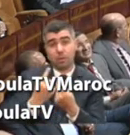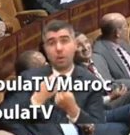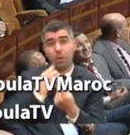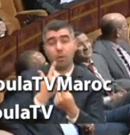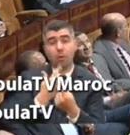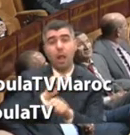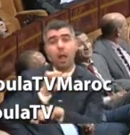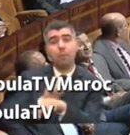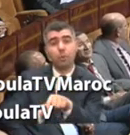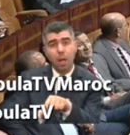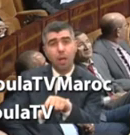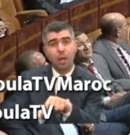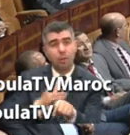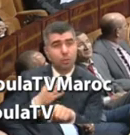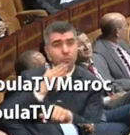من طرف